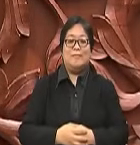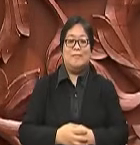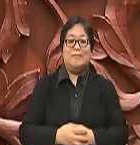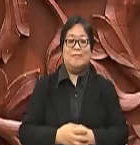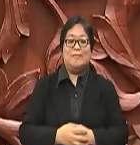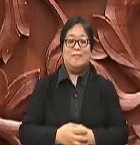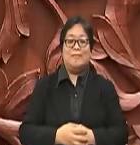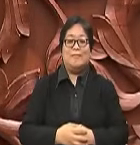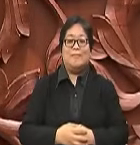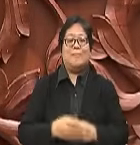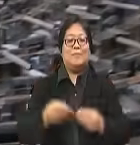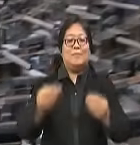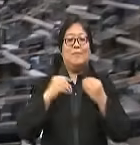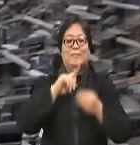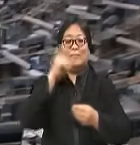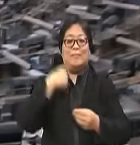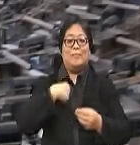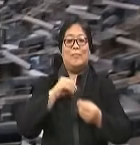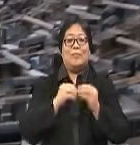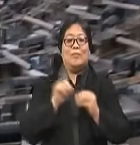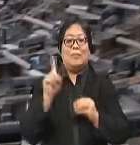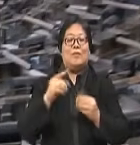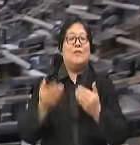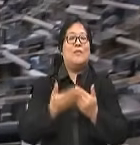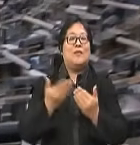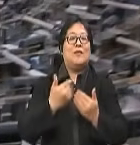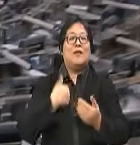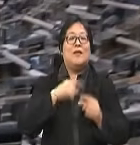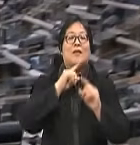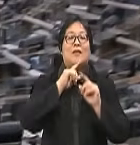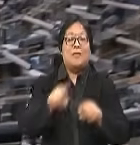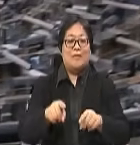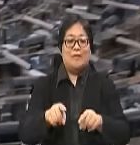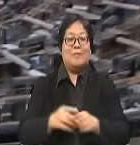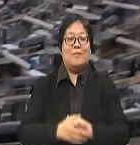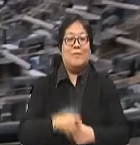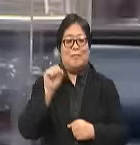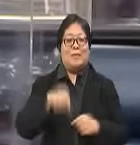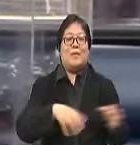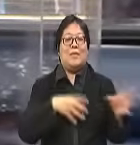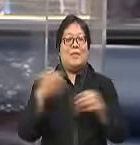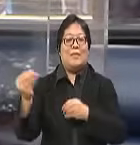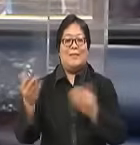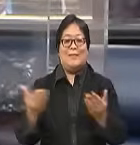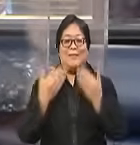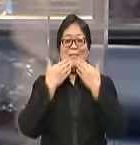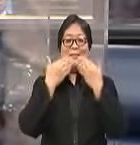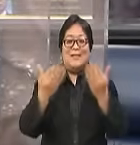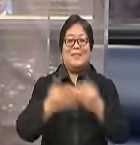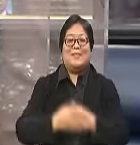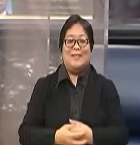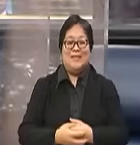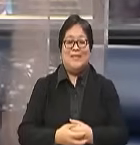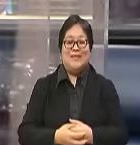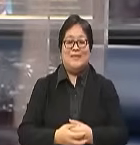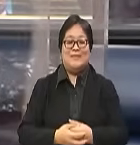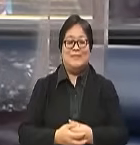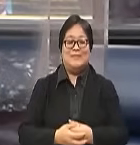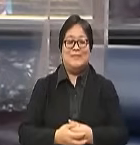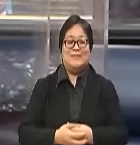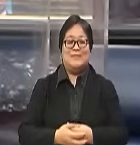kayaknya enggak memberi soalnya nomor satu Jin mudahkan saya jawab dan bulih berbeda dari dewan makasih hehehe